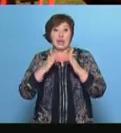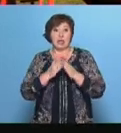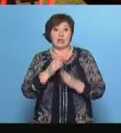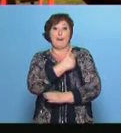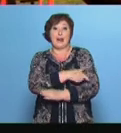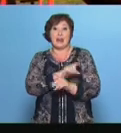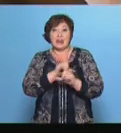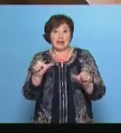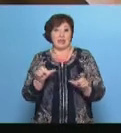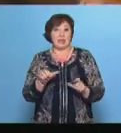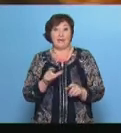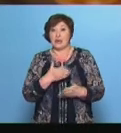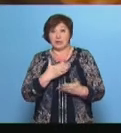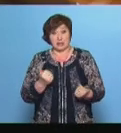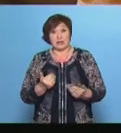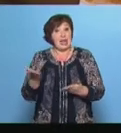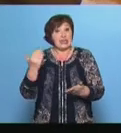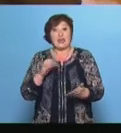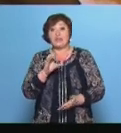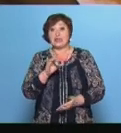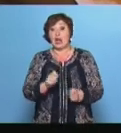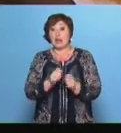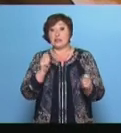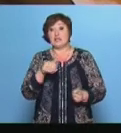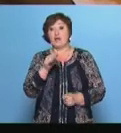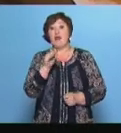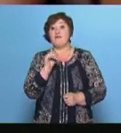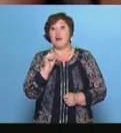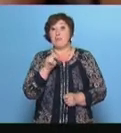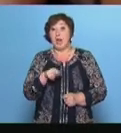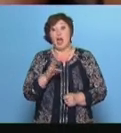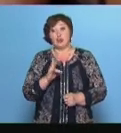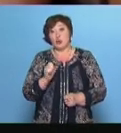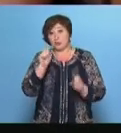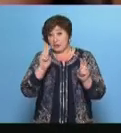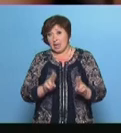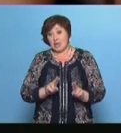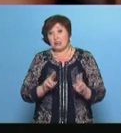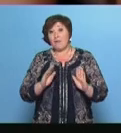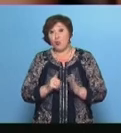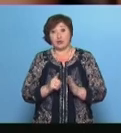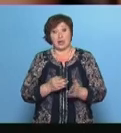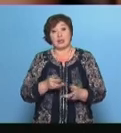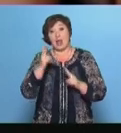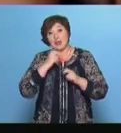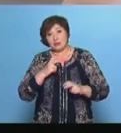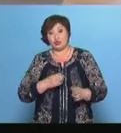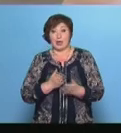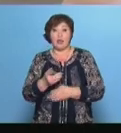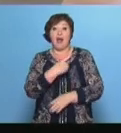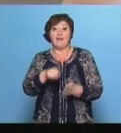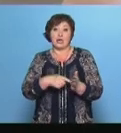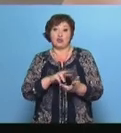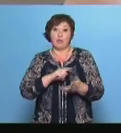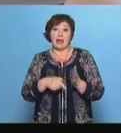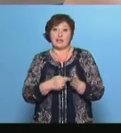больницы, нереально. Недавно в Старках открыли свой ФАП, но до узких специалистов и на диагностику люди ездят в городскую больницу с